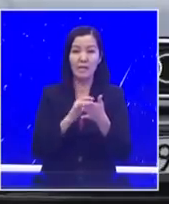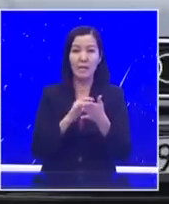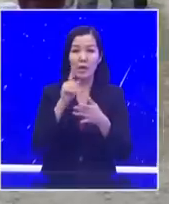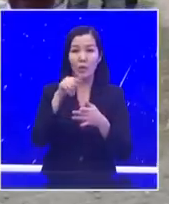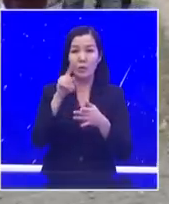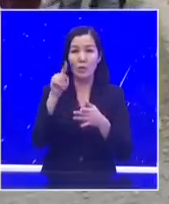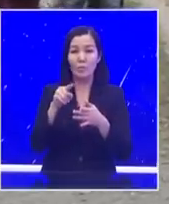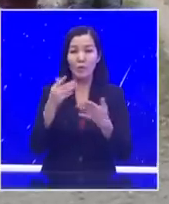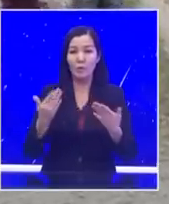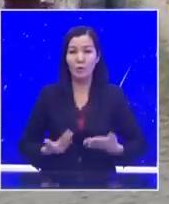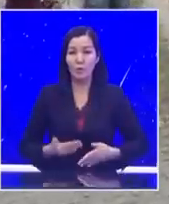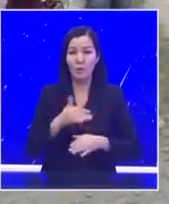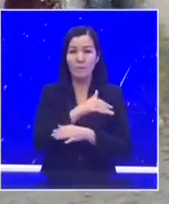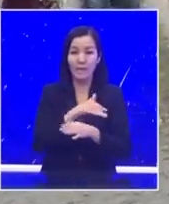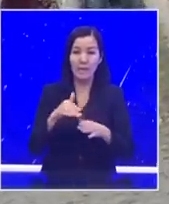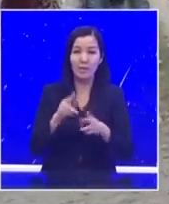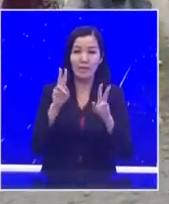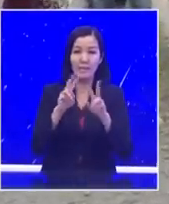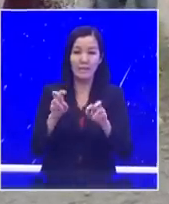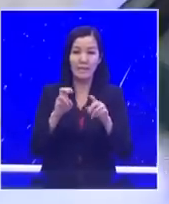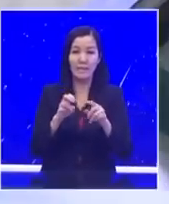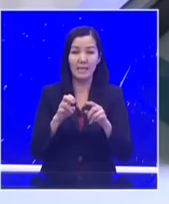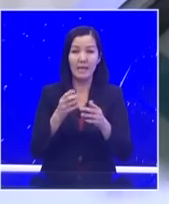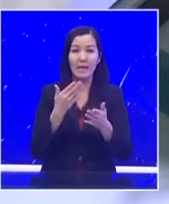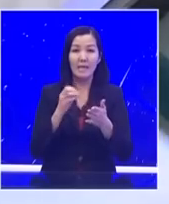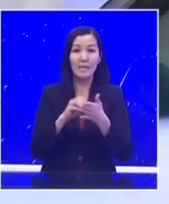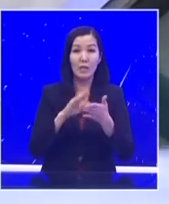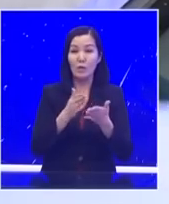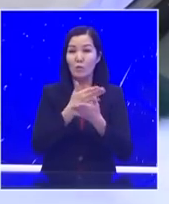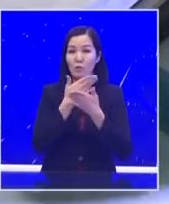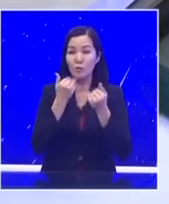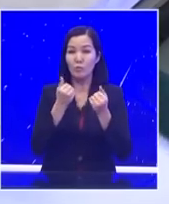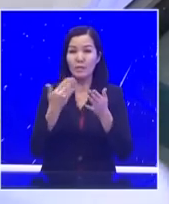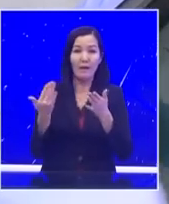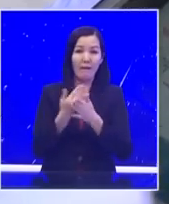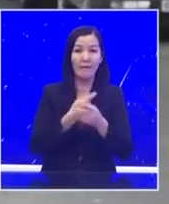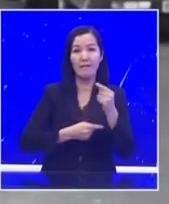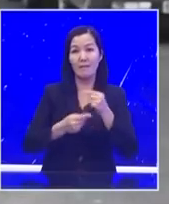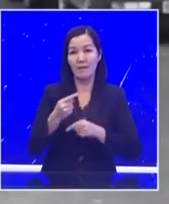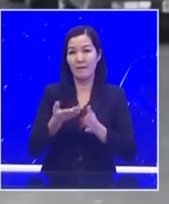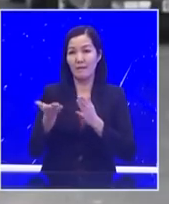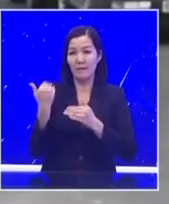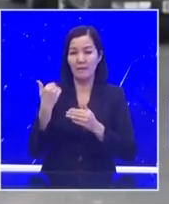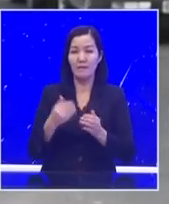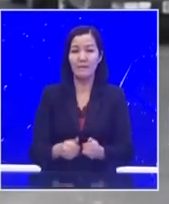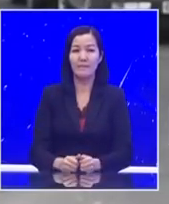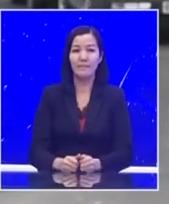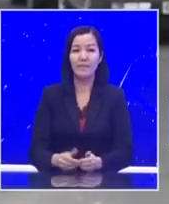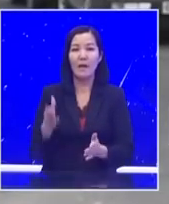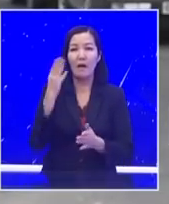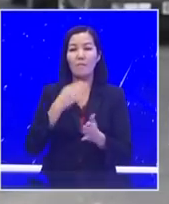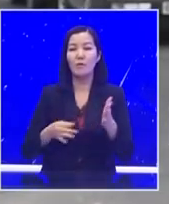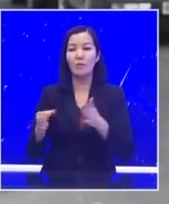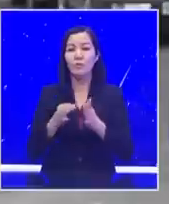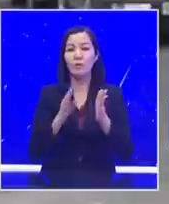арқылы тұрғылықты жерін анықтайды. Сәйкесінше тіркеуі келмесе кері қайтарып жатыр. Алматы облысында 90